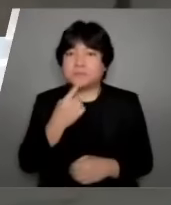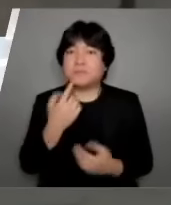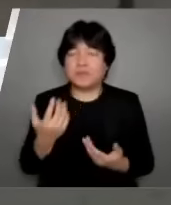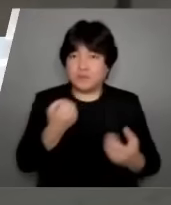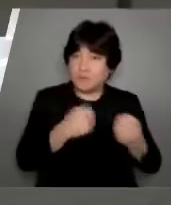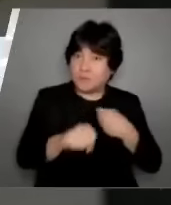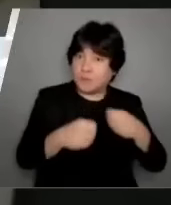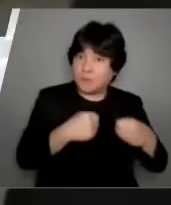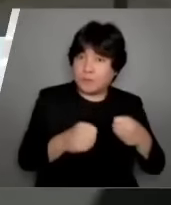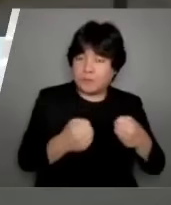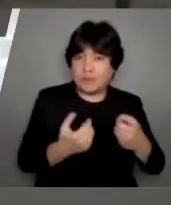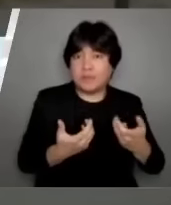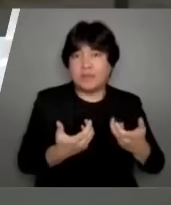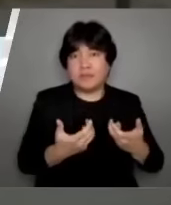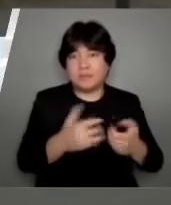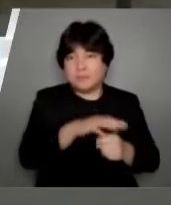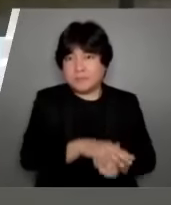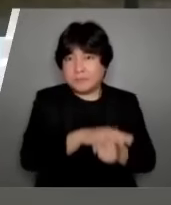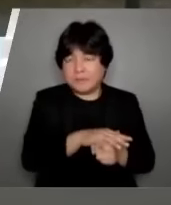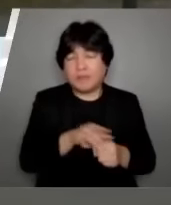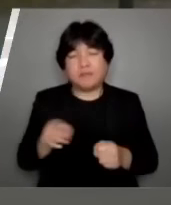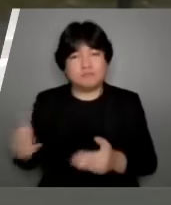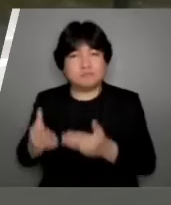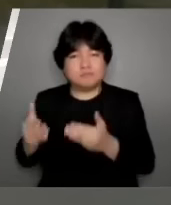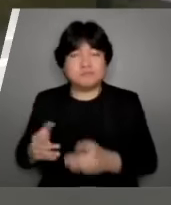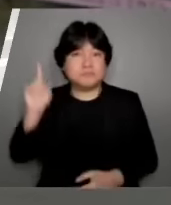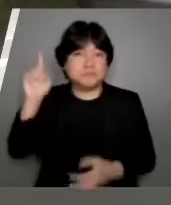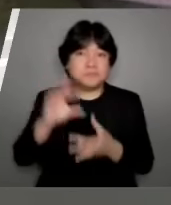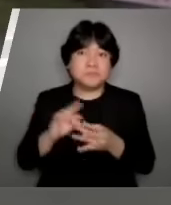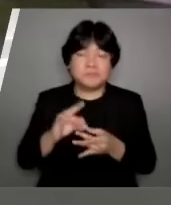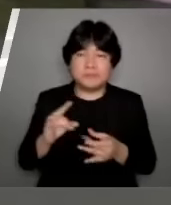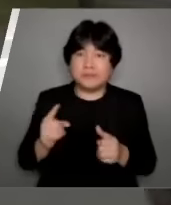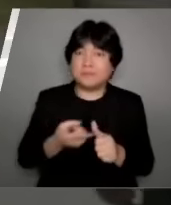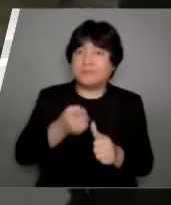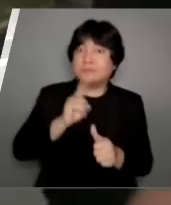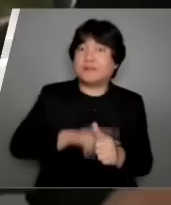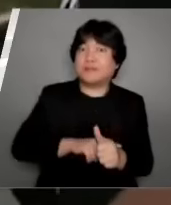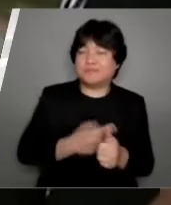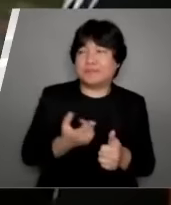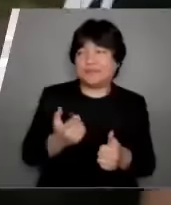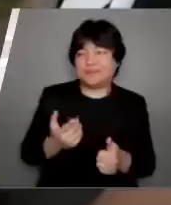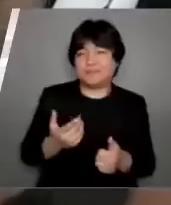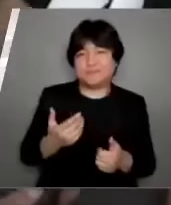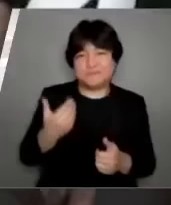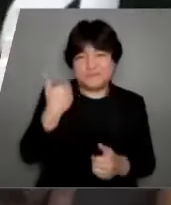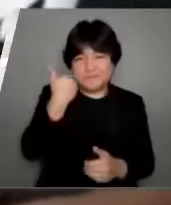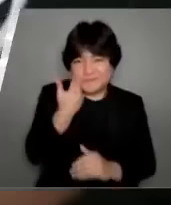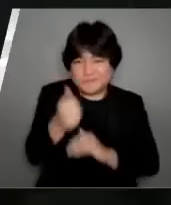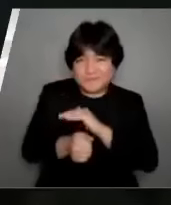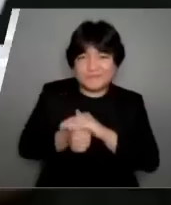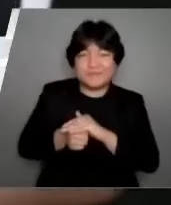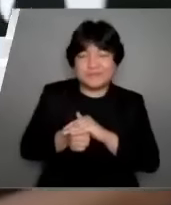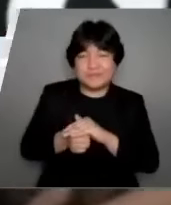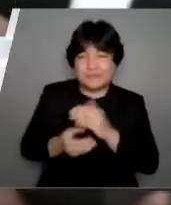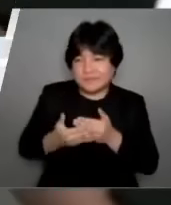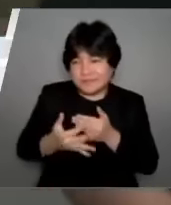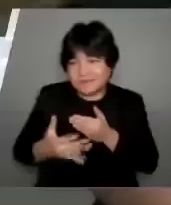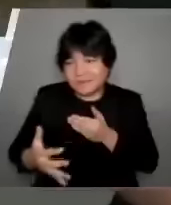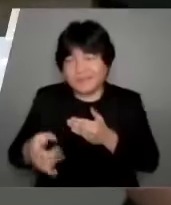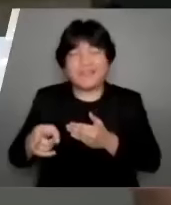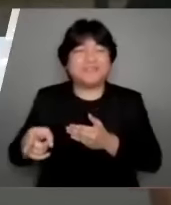Sa una, super mayayain niya lang po talaga. Pero when you get to know him more, super ingay. Ingay din po,